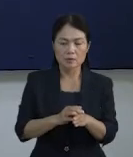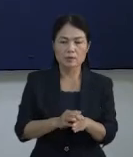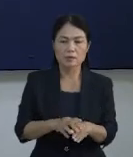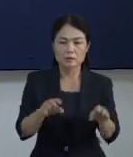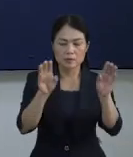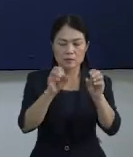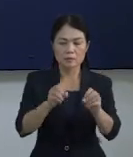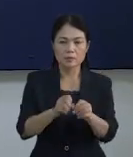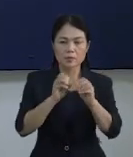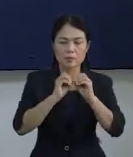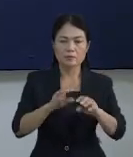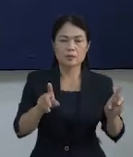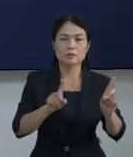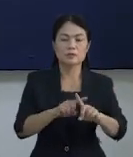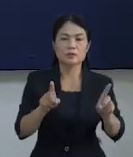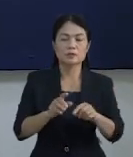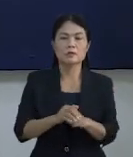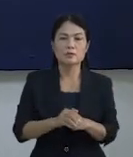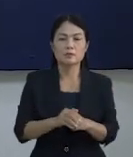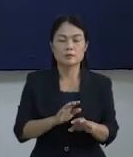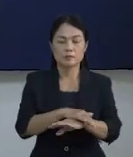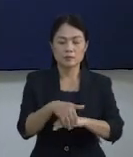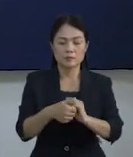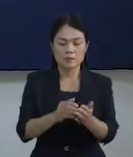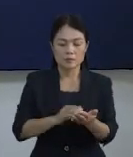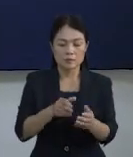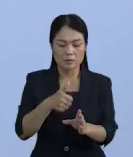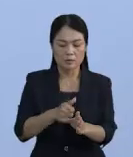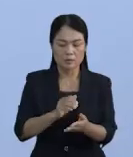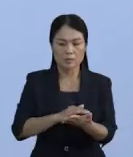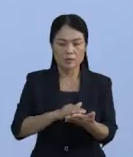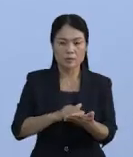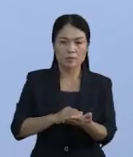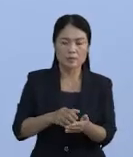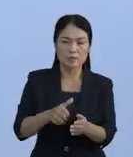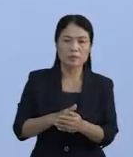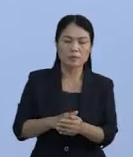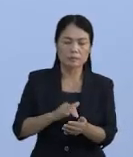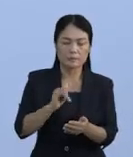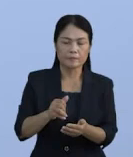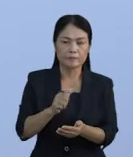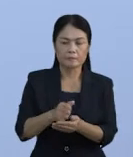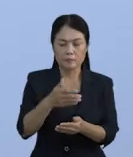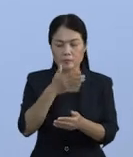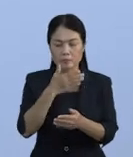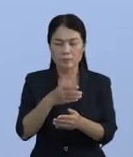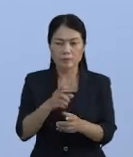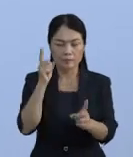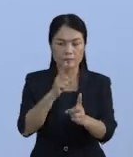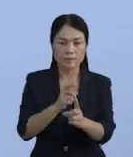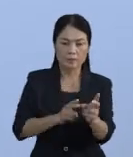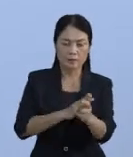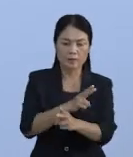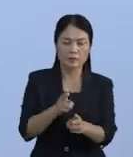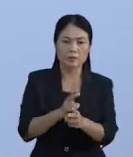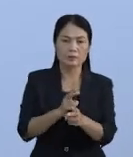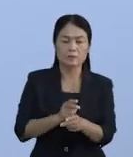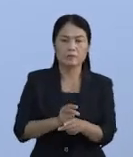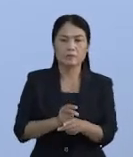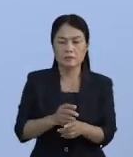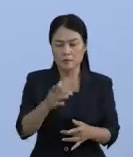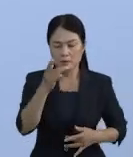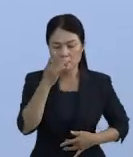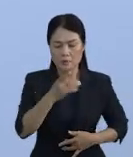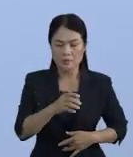xem xén như con á hay còn complete nhá liên đây chỉ môi nó giật bú chỉ môi nó có chỉ môi nó chè vẽ mắt làm bay đã xá chủ